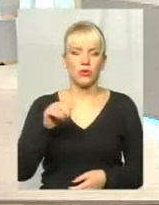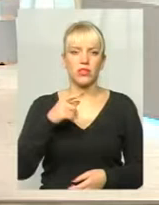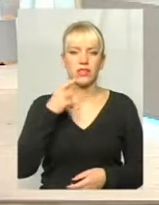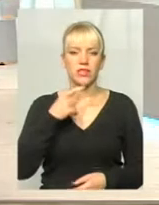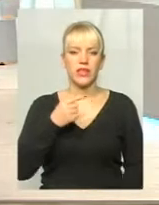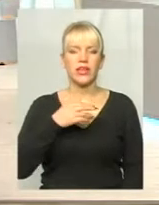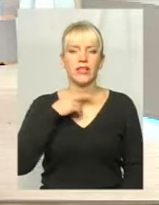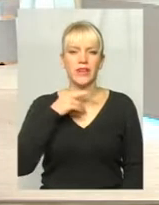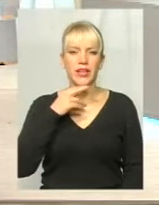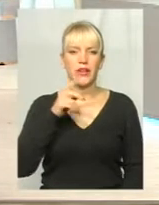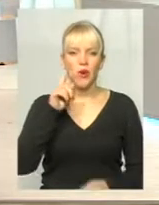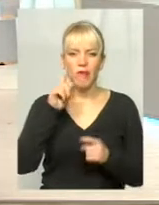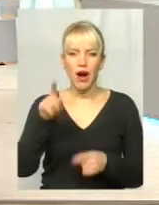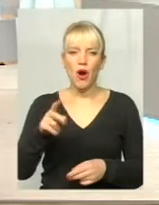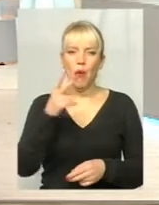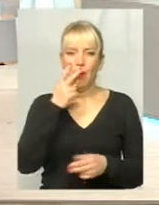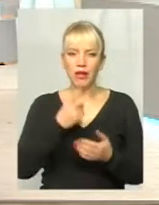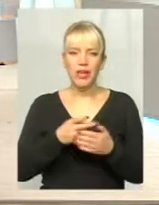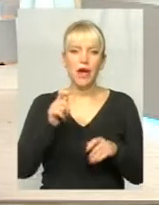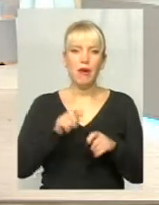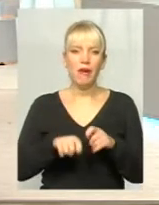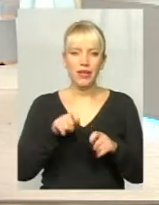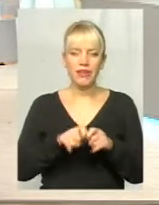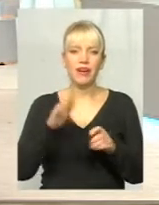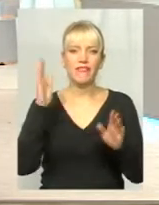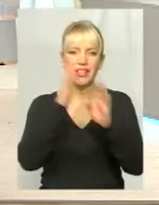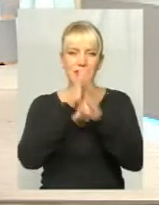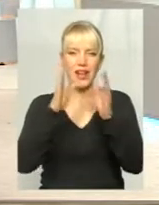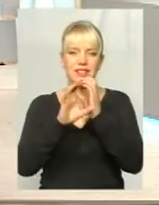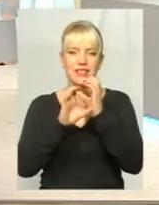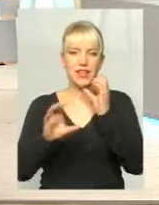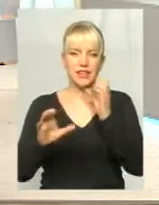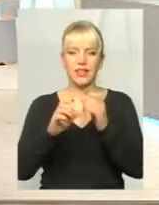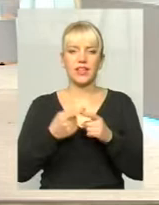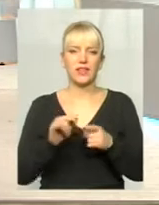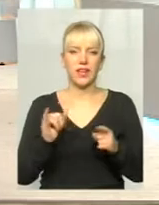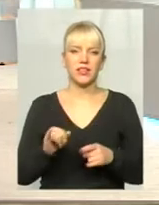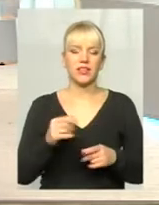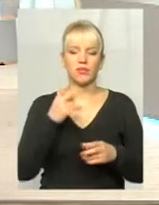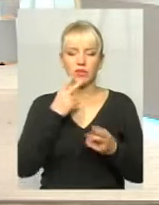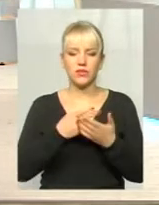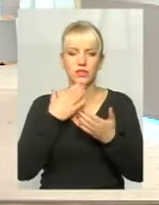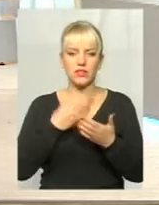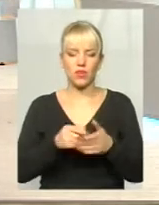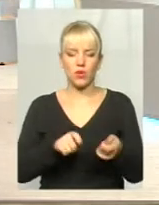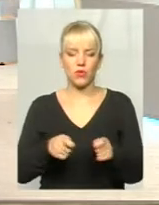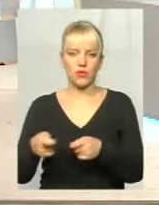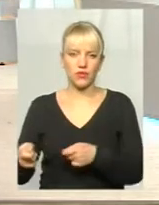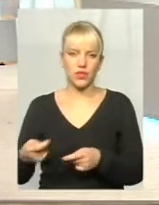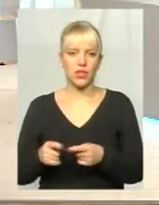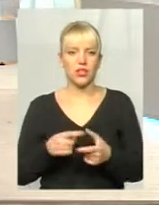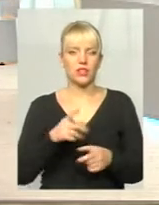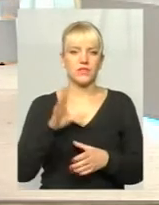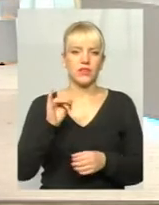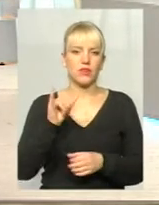увагу, подивіться, перевірте вентиляційні канали, подивіться до своєї плити, до свого конвектора, чи все у